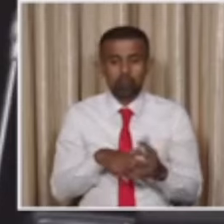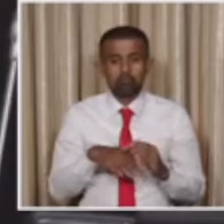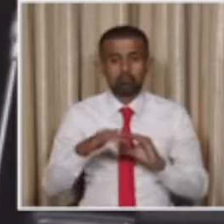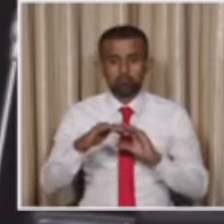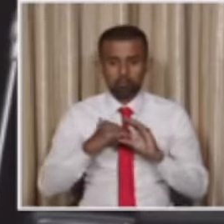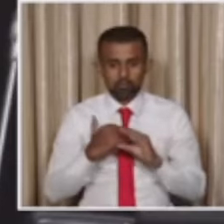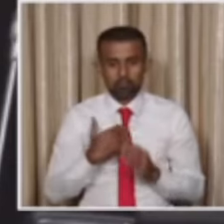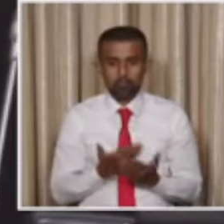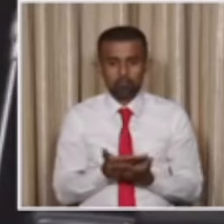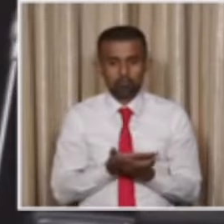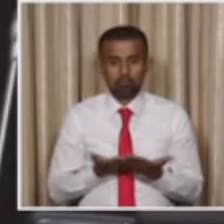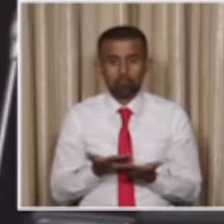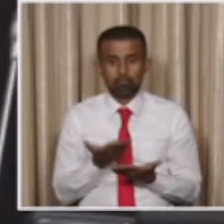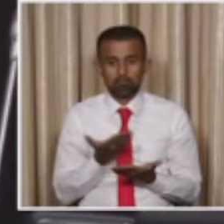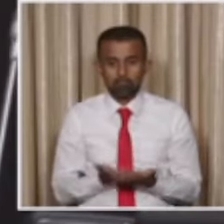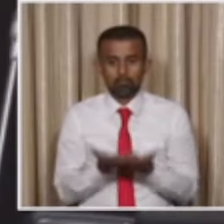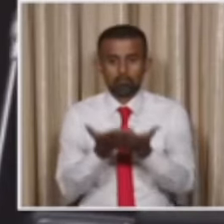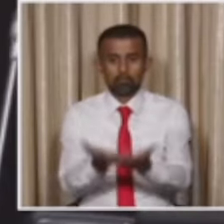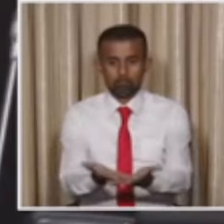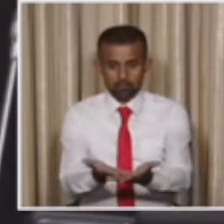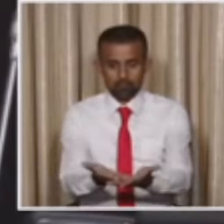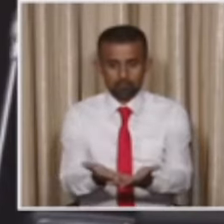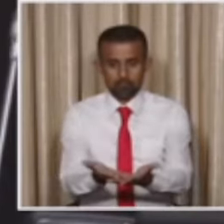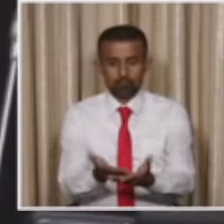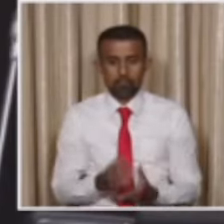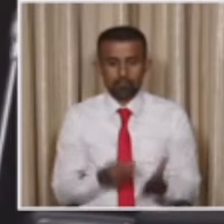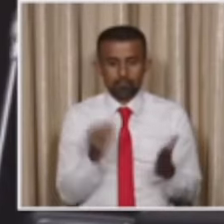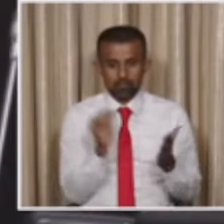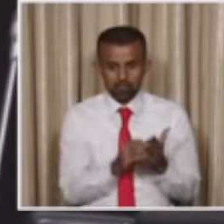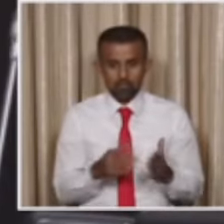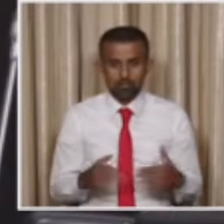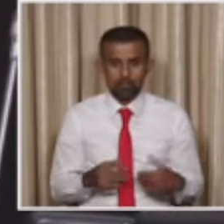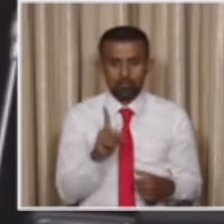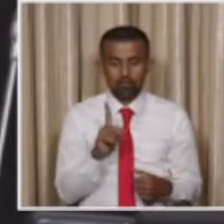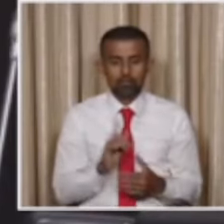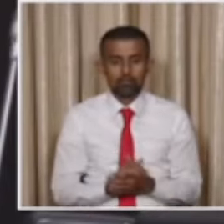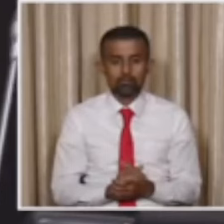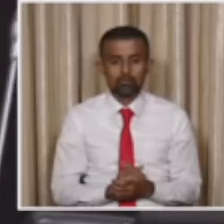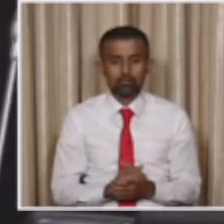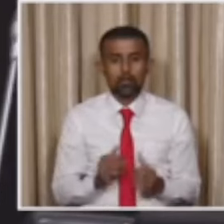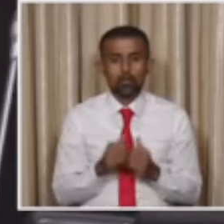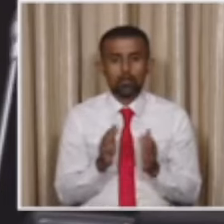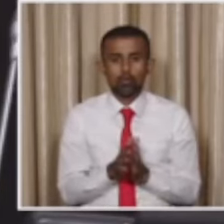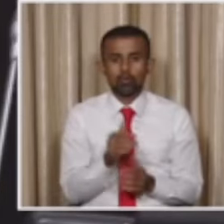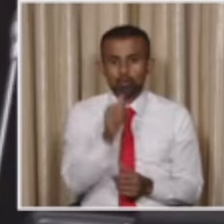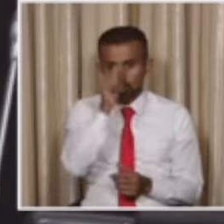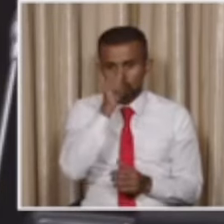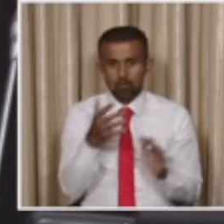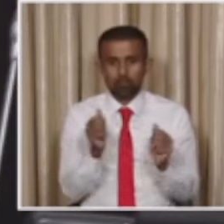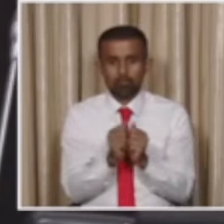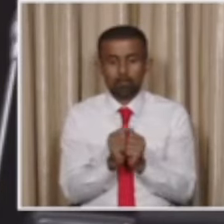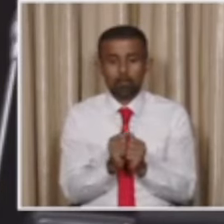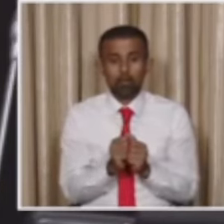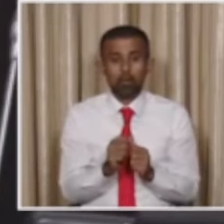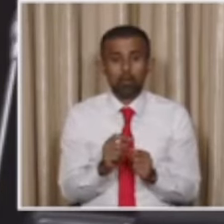මේකත් සභාගත කරනවා ගරු කතානායකතුමනි. එතකොට මේකෙම සඳහන් වෙන අනිත් කාරණය තමයි මේ සියලු දූෂණ වැඩ අධිකරණ සේවා